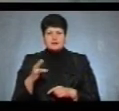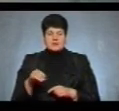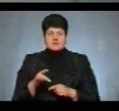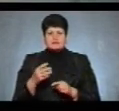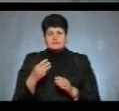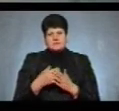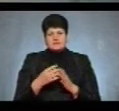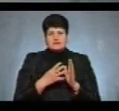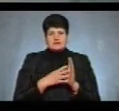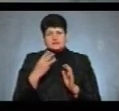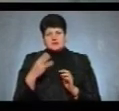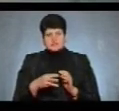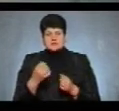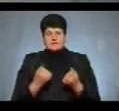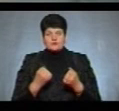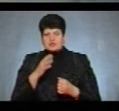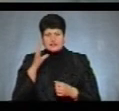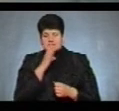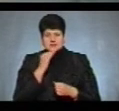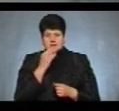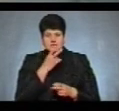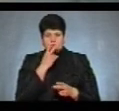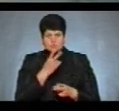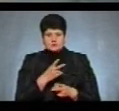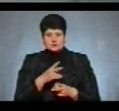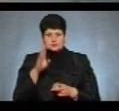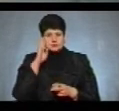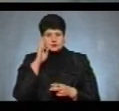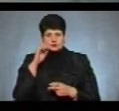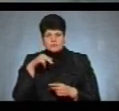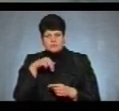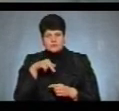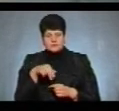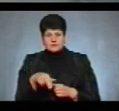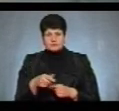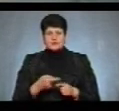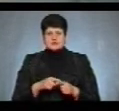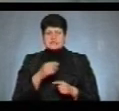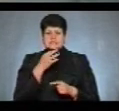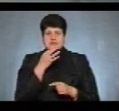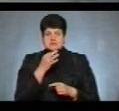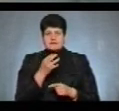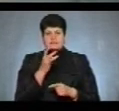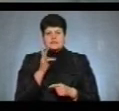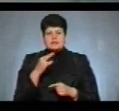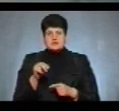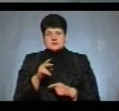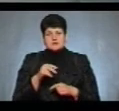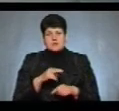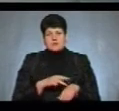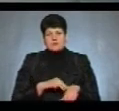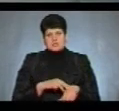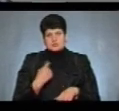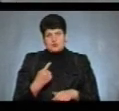9:30. Водій транспортного засобу не встигла зреагувати на те, що чоловік вийшов на перехід. Про це повідомив речник Нацполіції в області Сергій